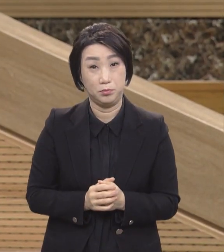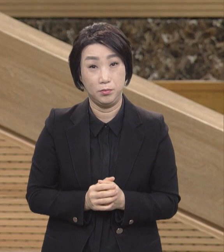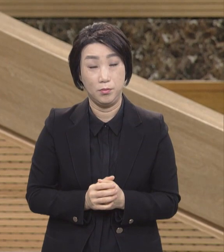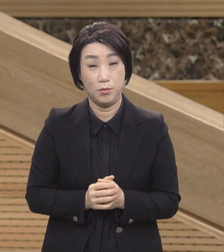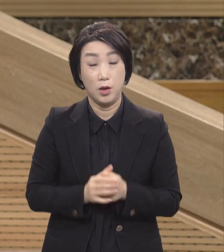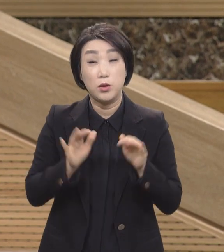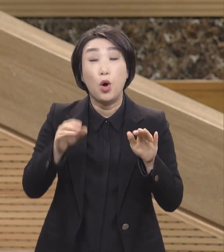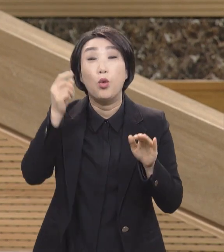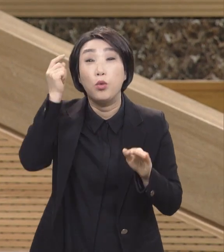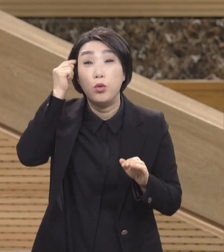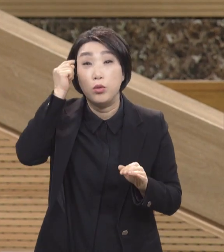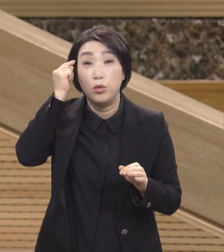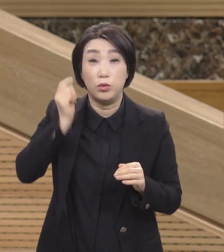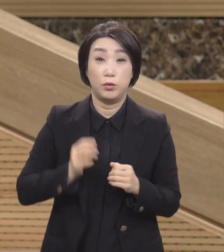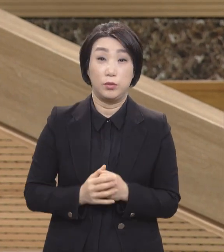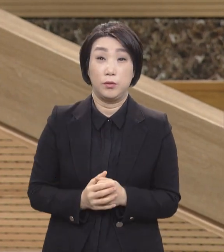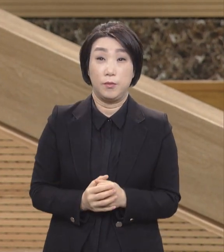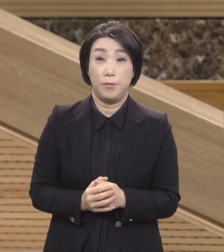왜냐?